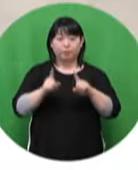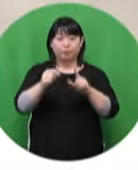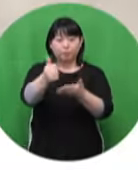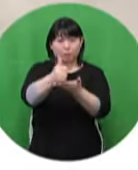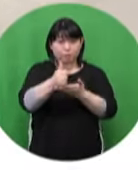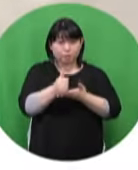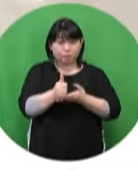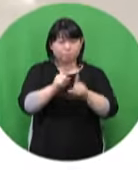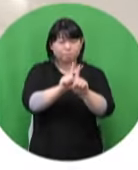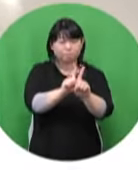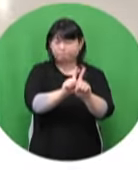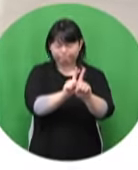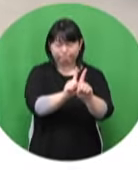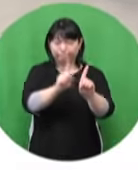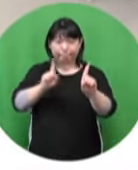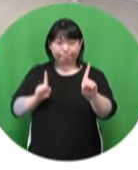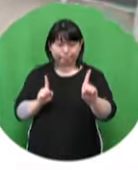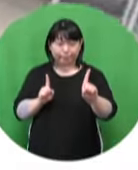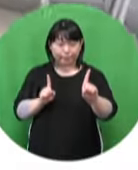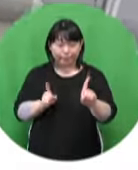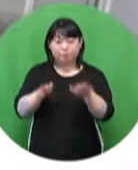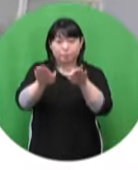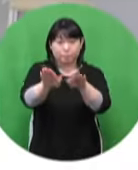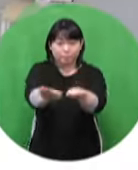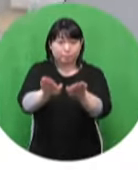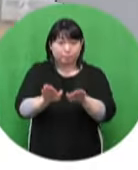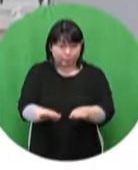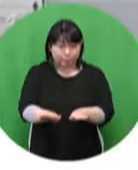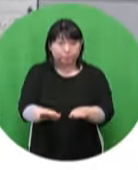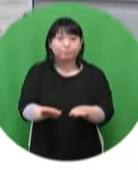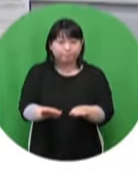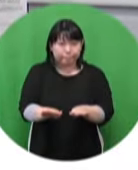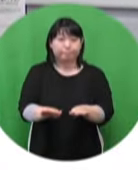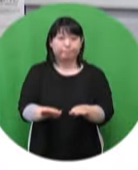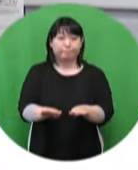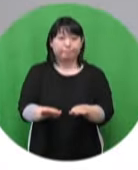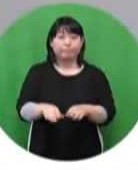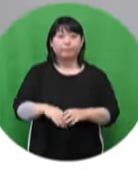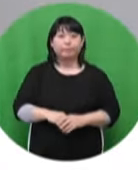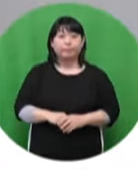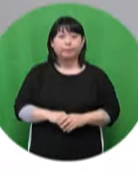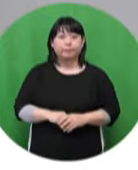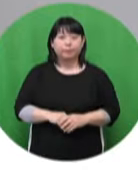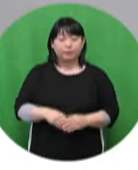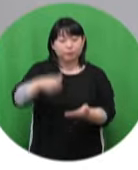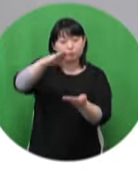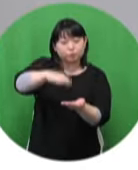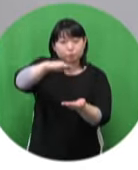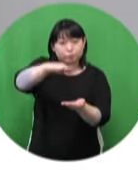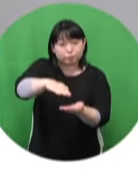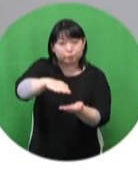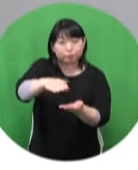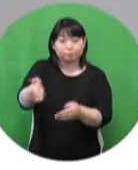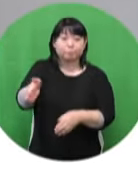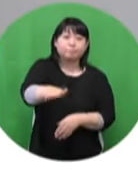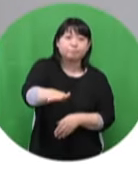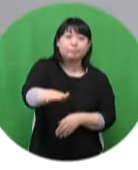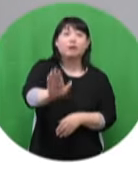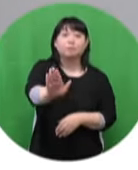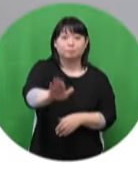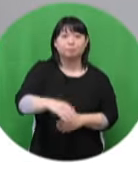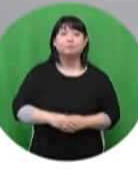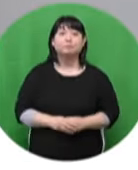してお客様の間隔を確保するために足元にはディスタンスシールを設置、手指消毒用のアルコールも